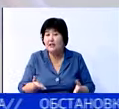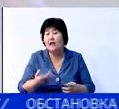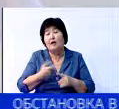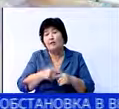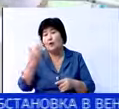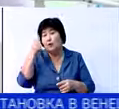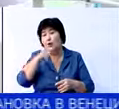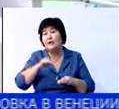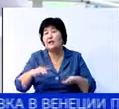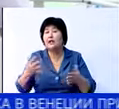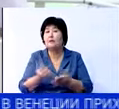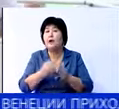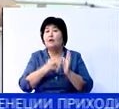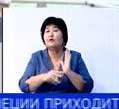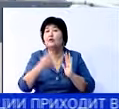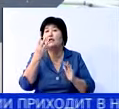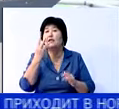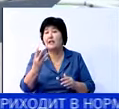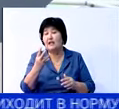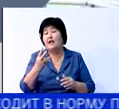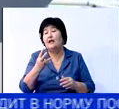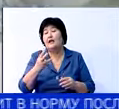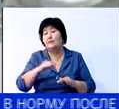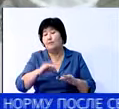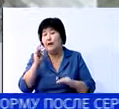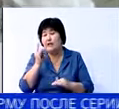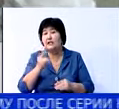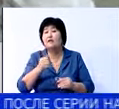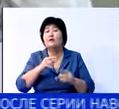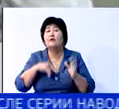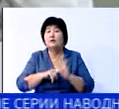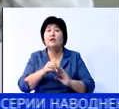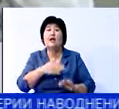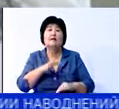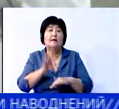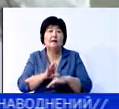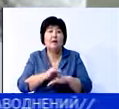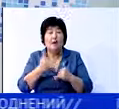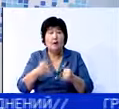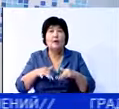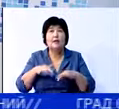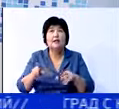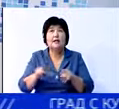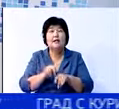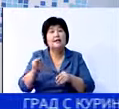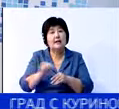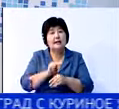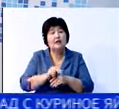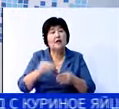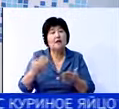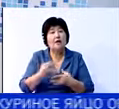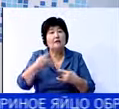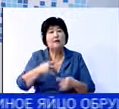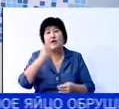году врачи спасли 93 малышей с врожденными пороками. В этом году впервые проведена операция методом лапароскопии новорожденному